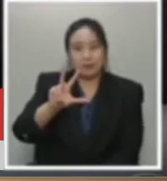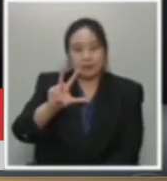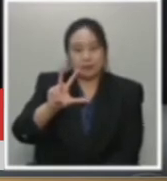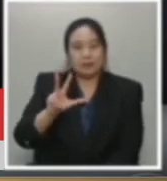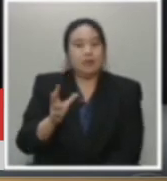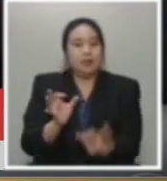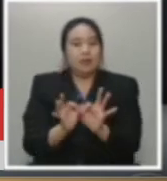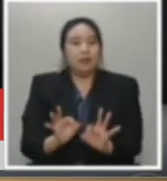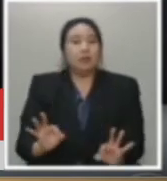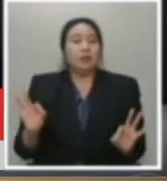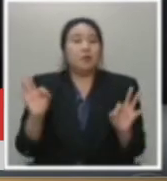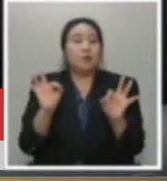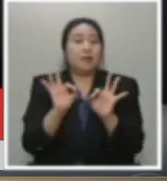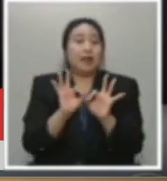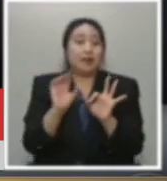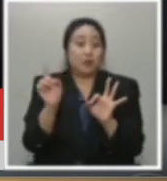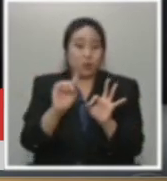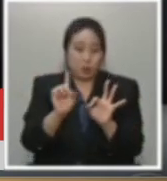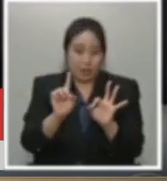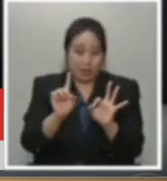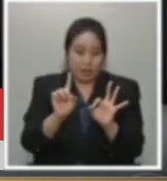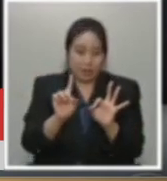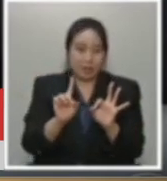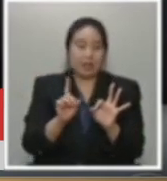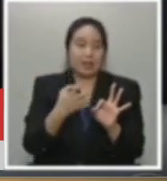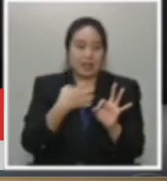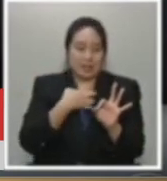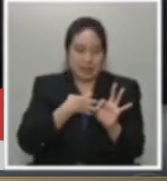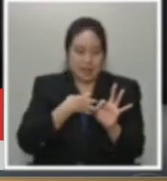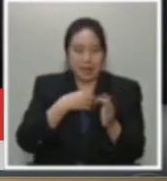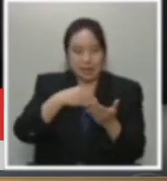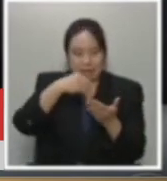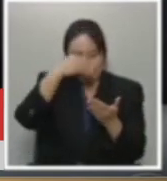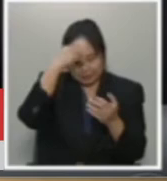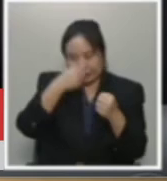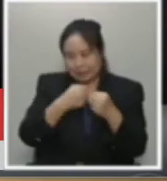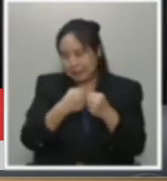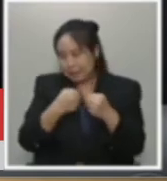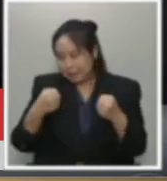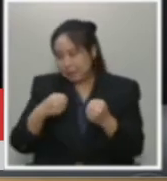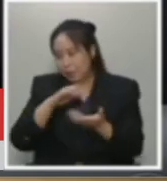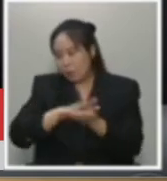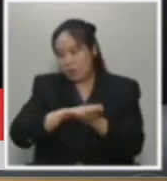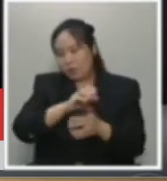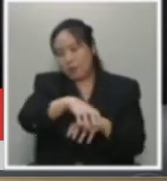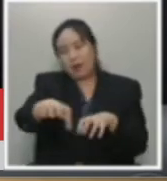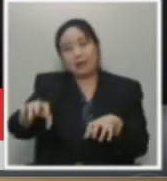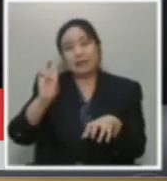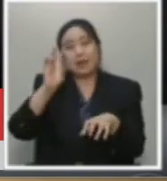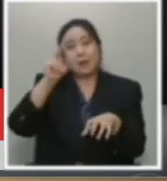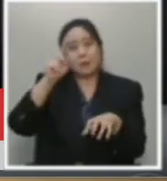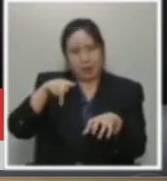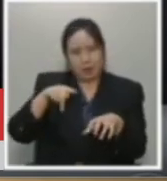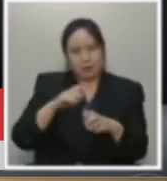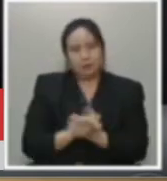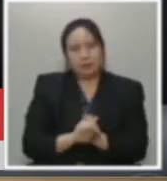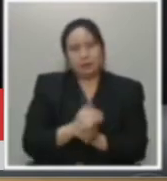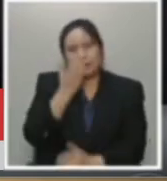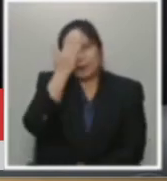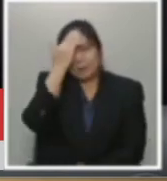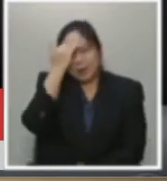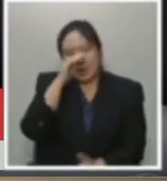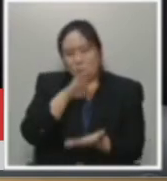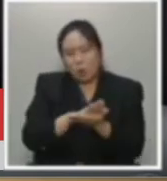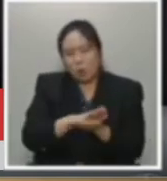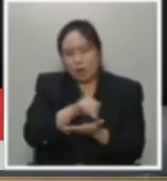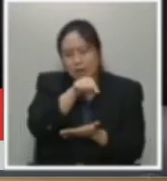เน้นไปที่โรงเรียนขยายโอกาสกว่า 7,000 โรงค่ะท่านประธานคะทำไมต้องเน้นไปที่ขย